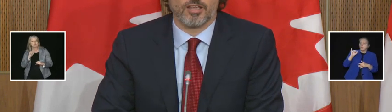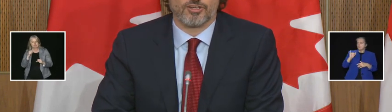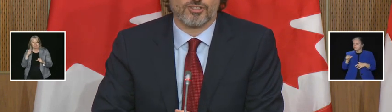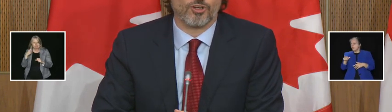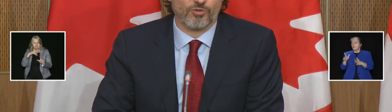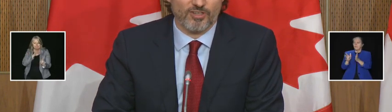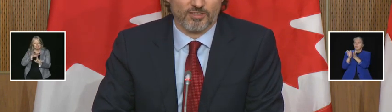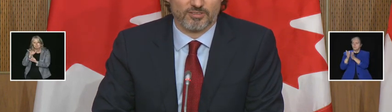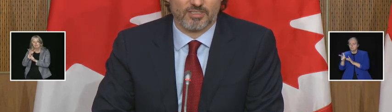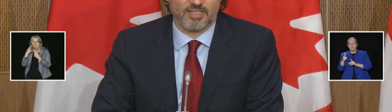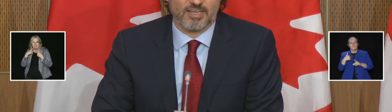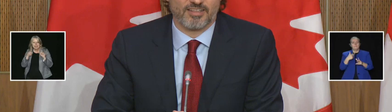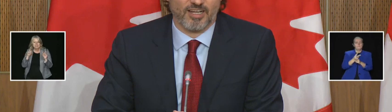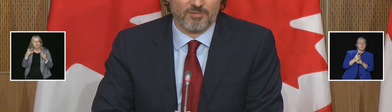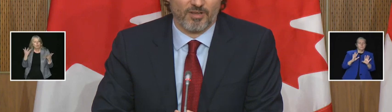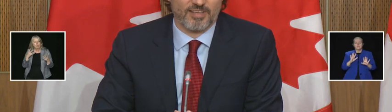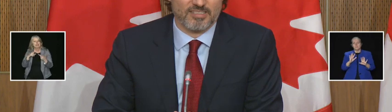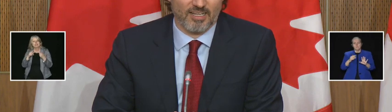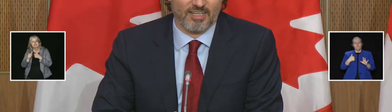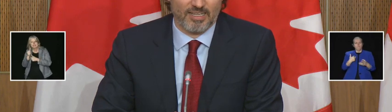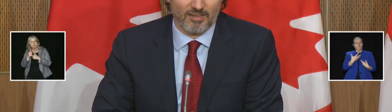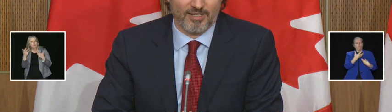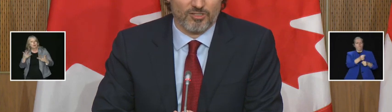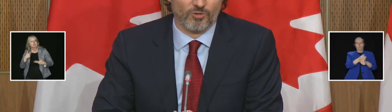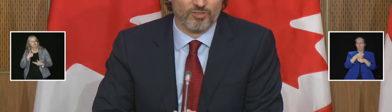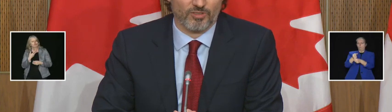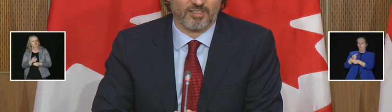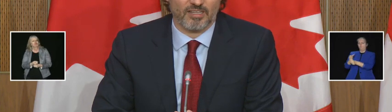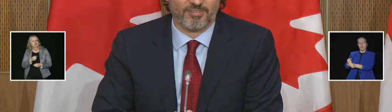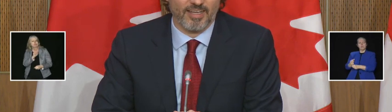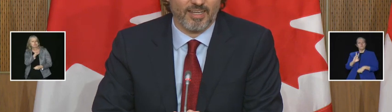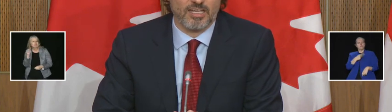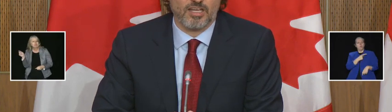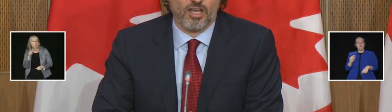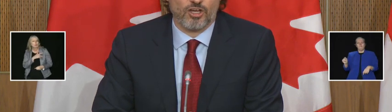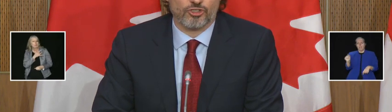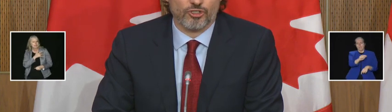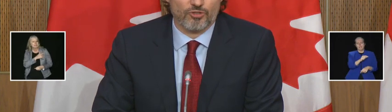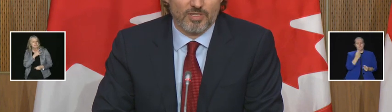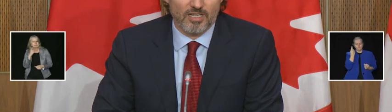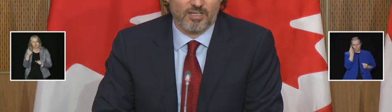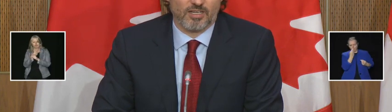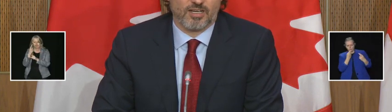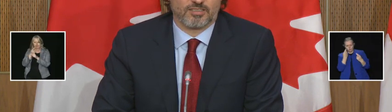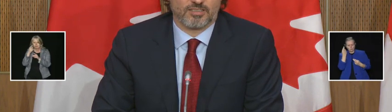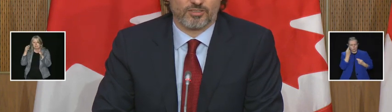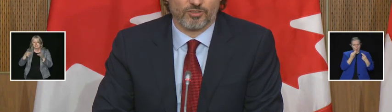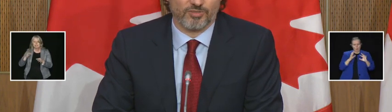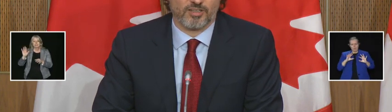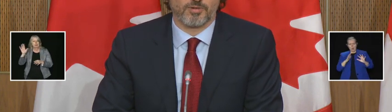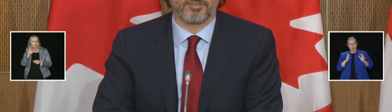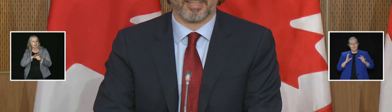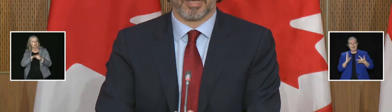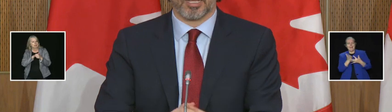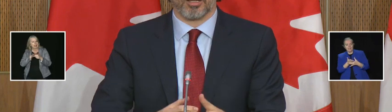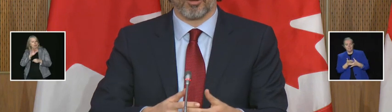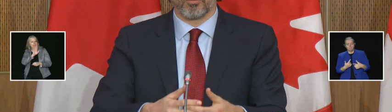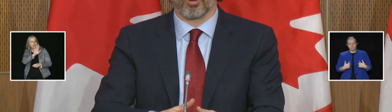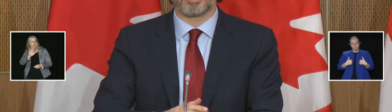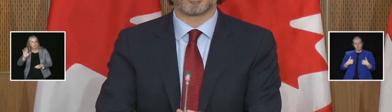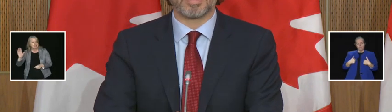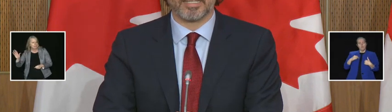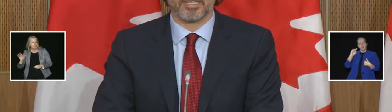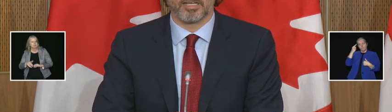j'ai confiance dans les provinces dans les réflexions qui sont en train de faire et je suis là en tant que gouvernement fédéral